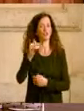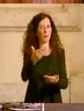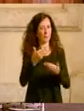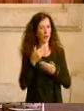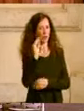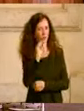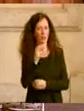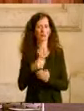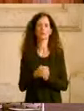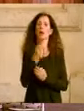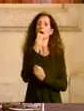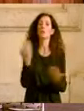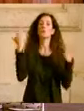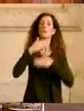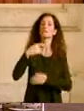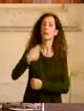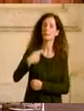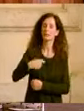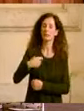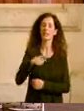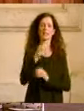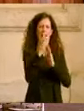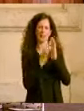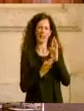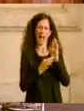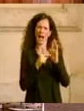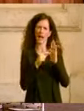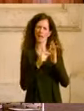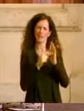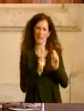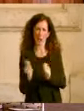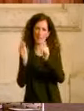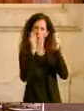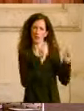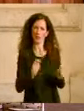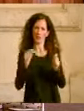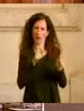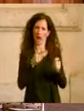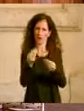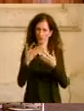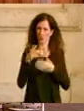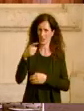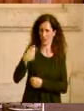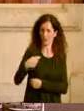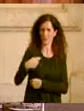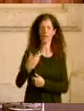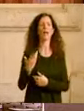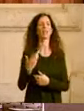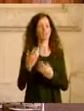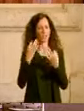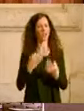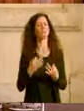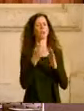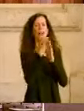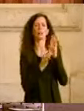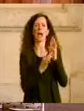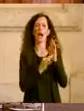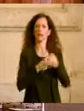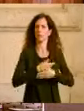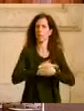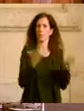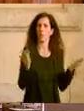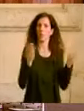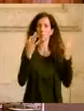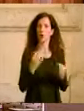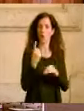Dunque, i dati sul monitoraggio che citava lei e che dovrebbero essere alla base delle decisioni sulle riaperture sono stati resi pubblici poco più di un'ora